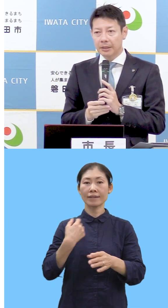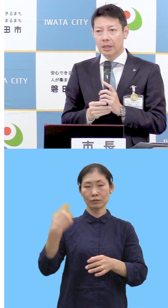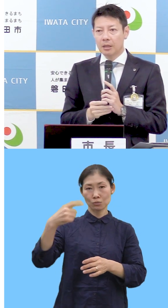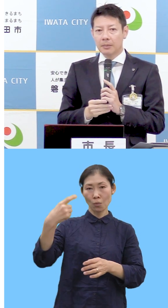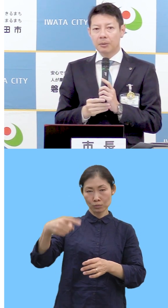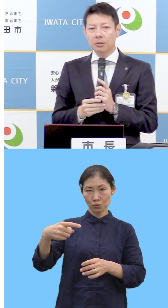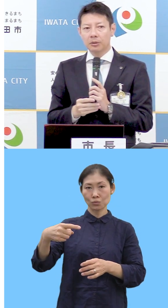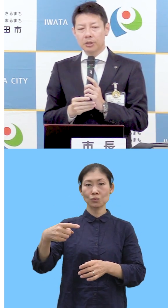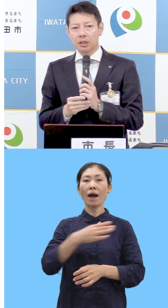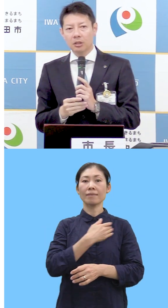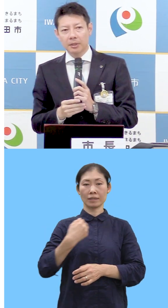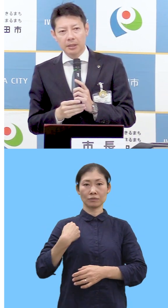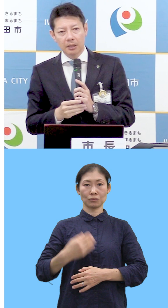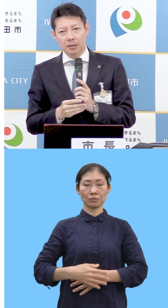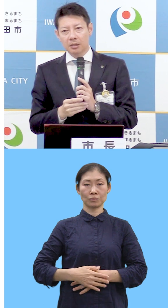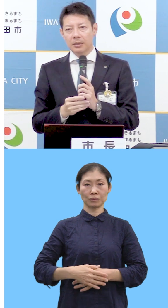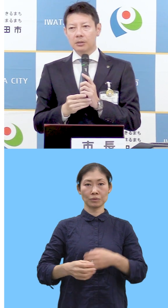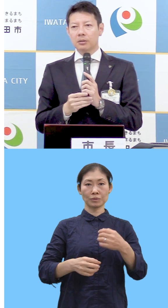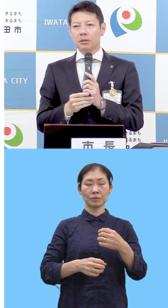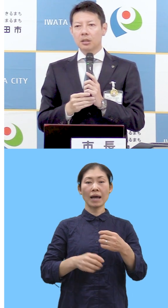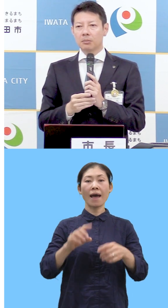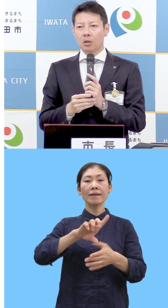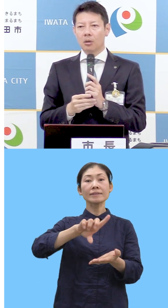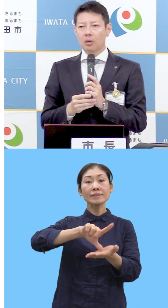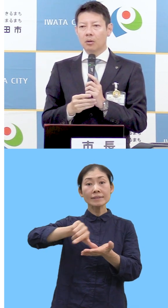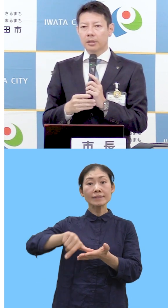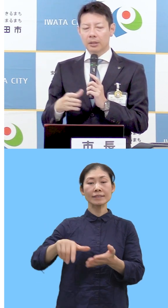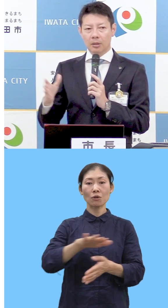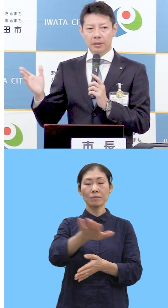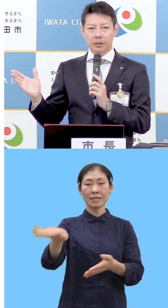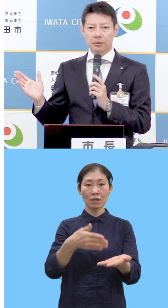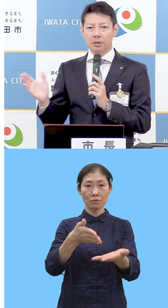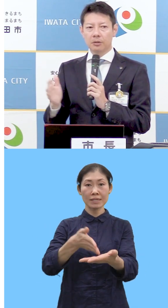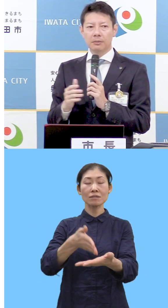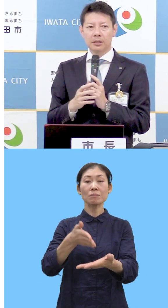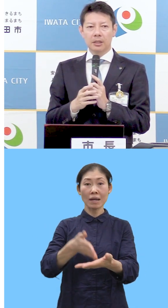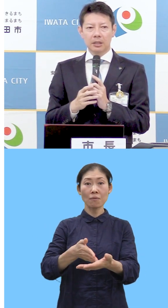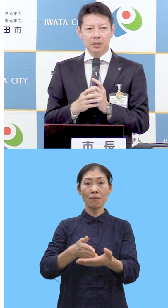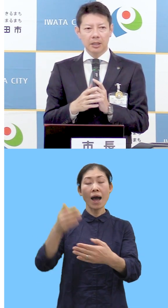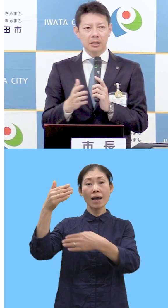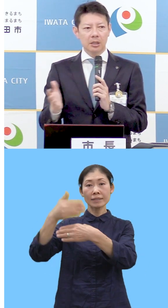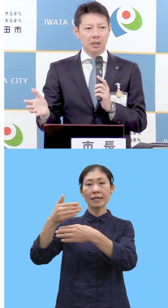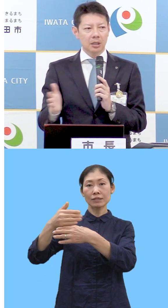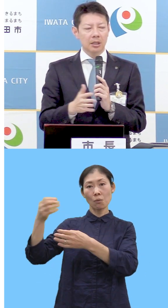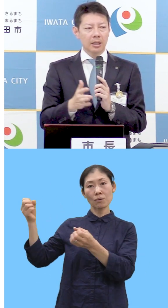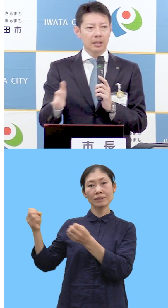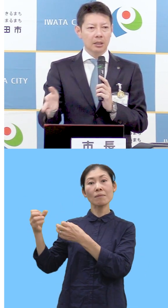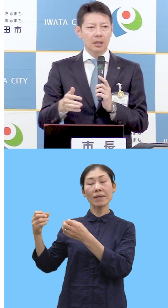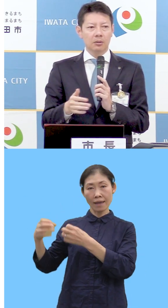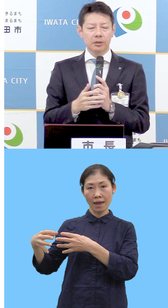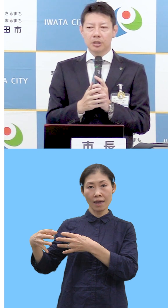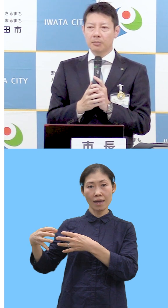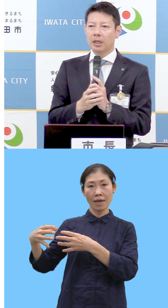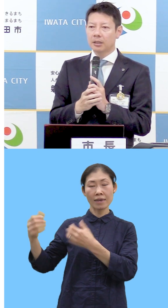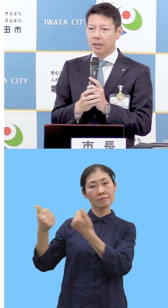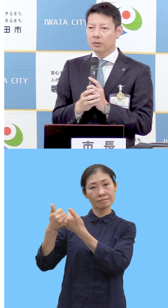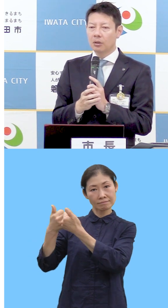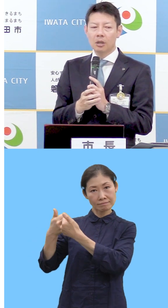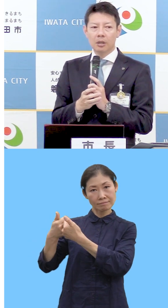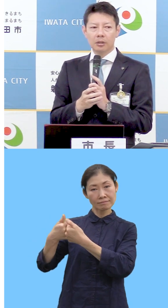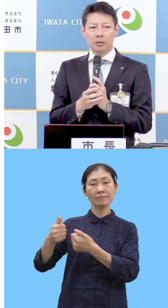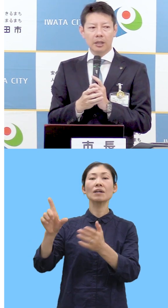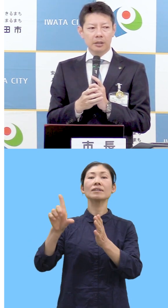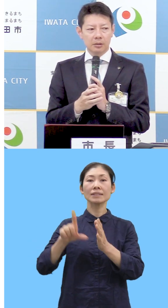に思います。もともと地域の皆さんに説明するときにも県と話をしておりまして、できるだけ地域に開かれた学校にしてもらい